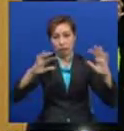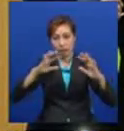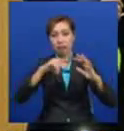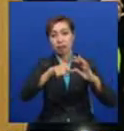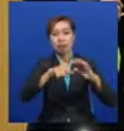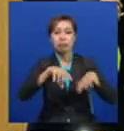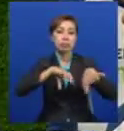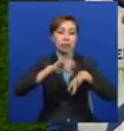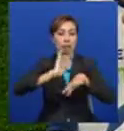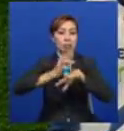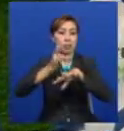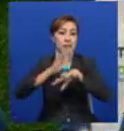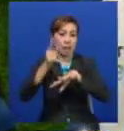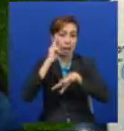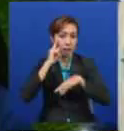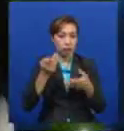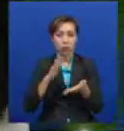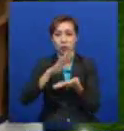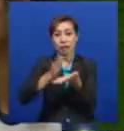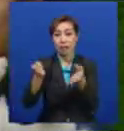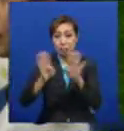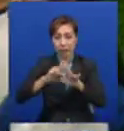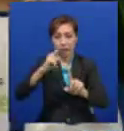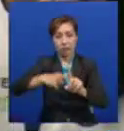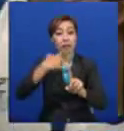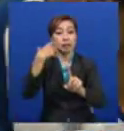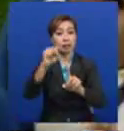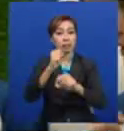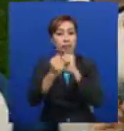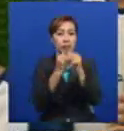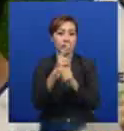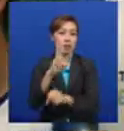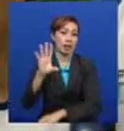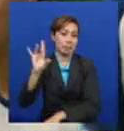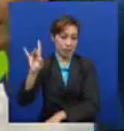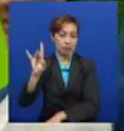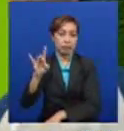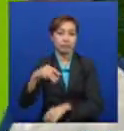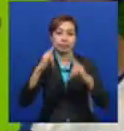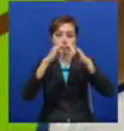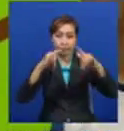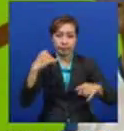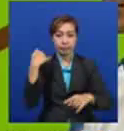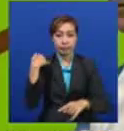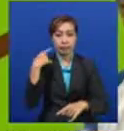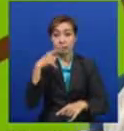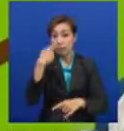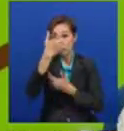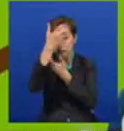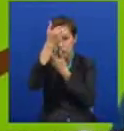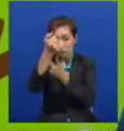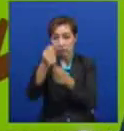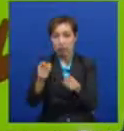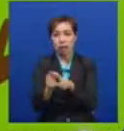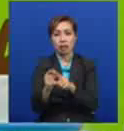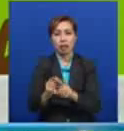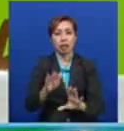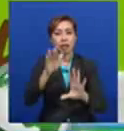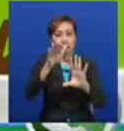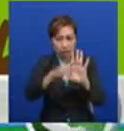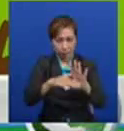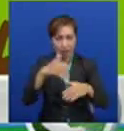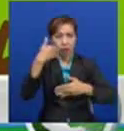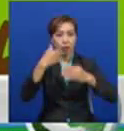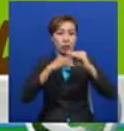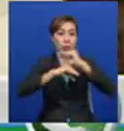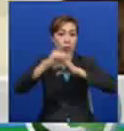ทางธรรมชาติของไทยในช่วงปิดภาคเรียนเดือนตุลาคม2558นี้นะคะสำหรับผู้ที่สนใจค่ะสามารถสมัครเข้าร่วมโ